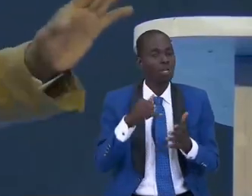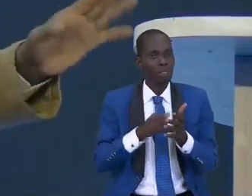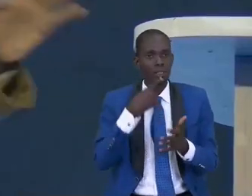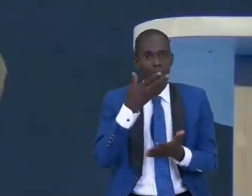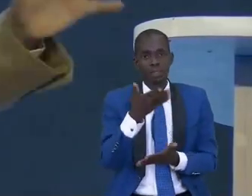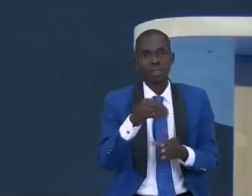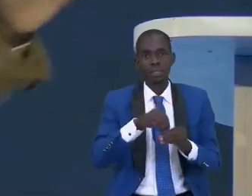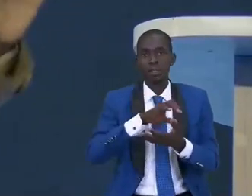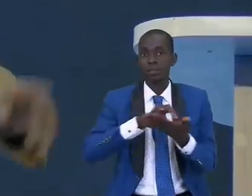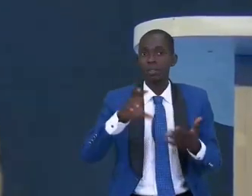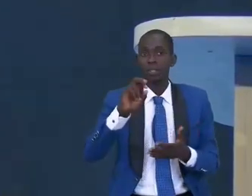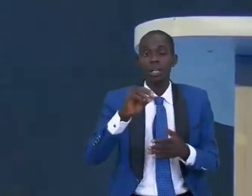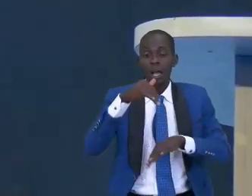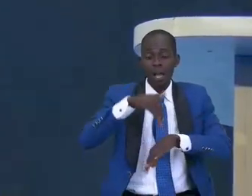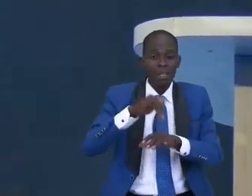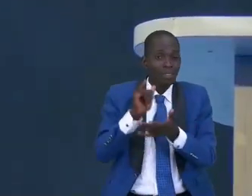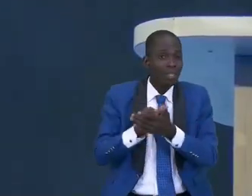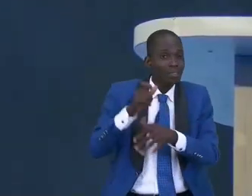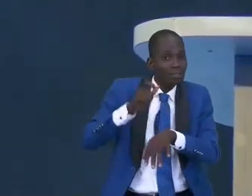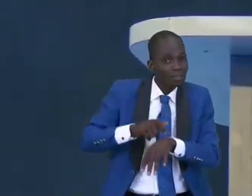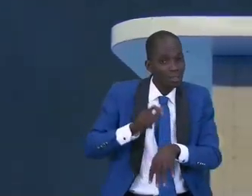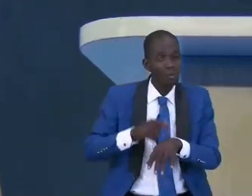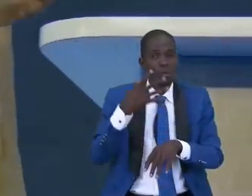qu'en ce temps d'ignorance que